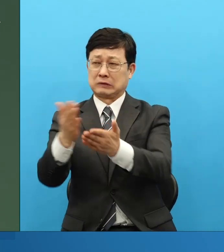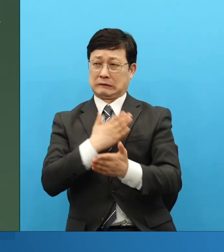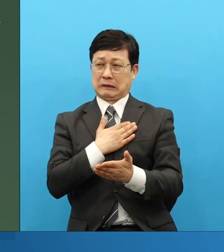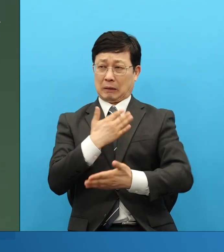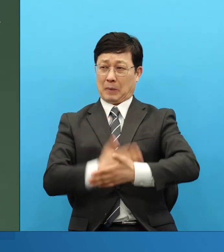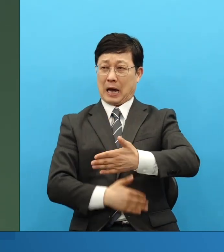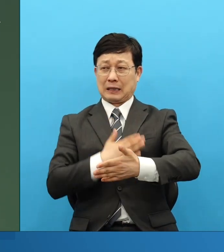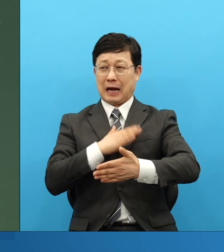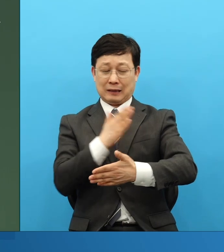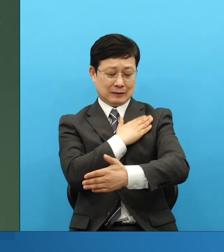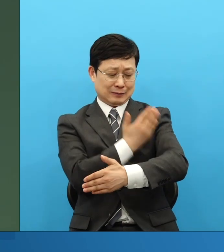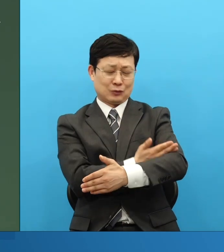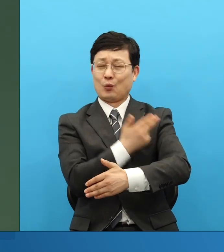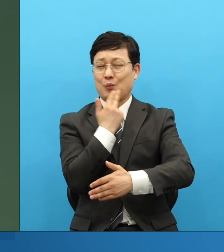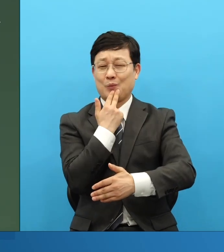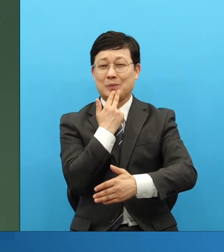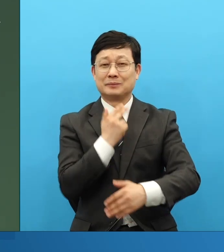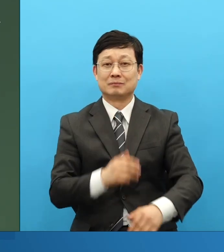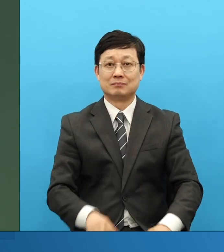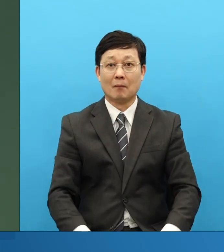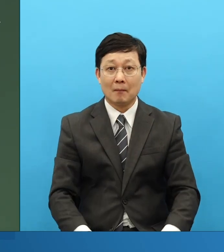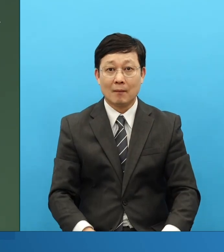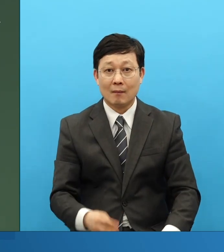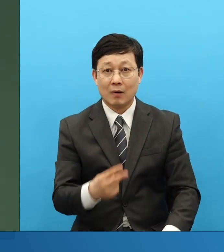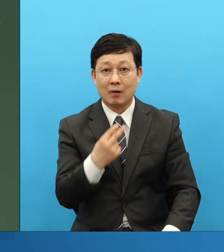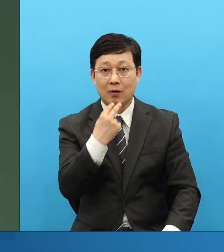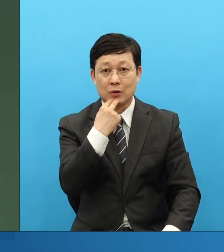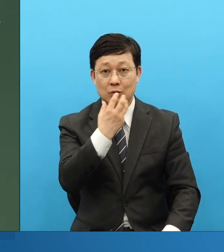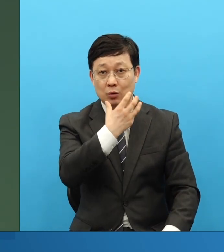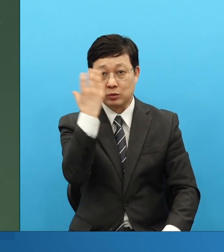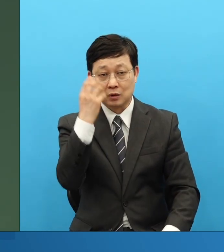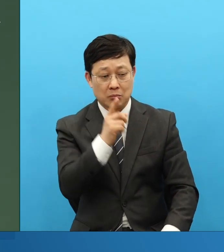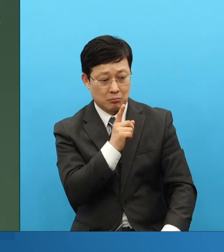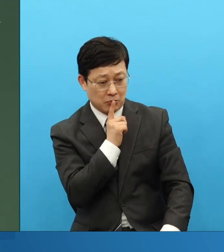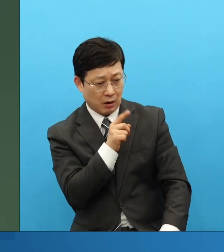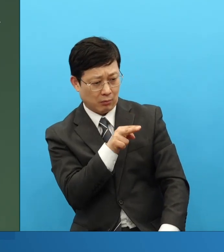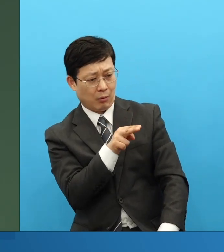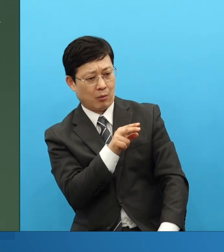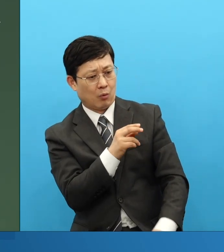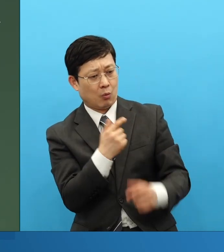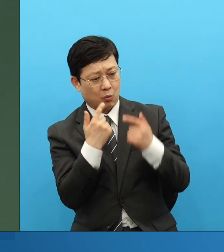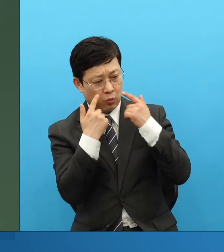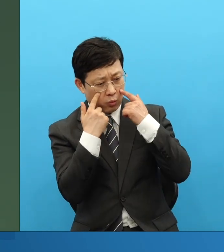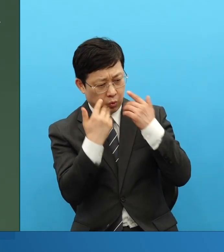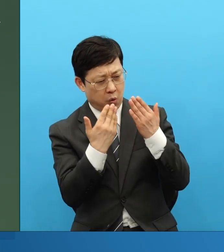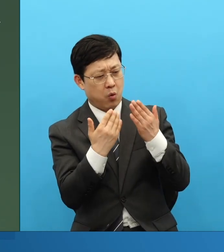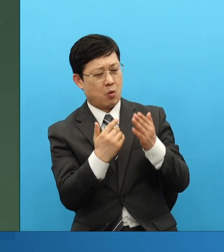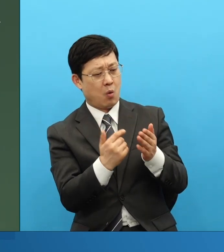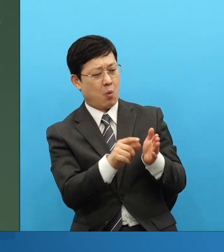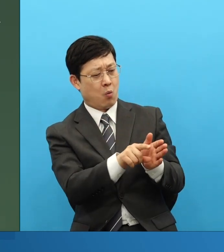king. God will reveal it to you. 얼마나 신뢰되는 말입니까? And so think of how trustworthy 그래야 돼요. those words are.